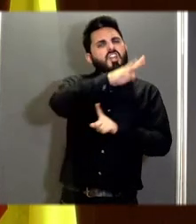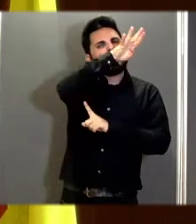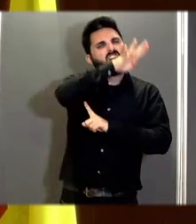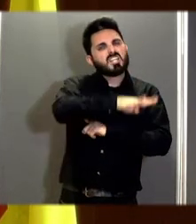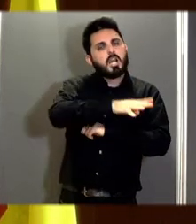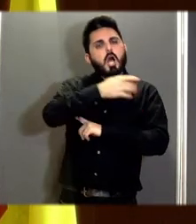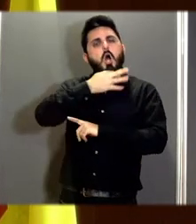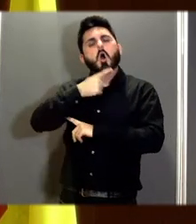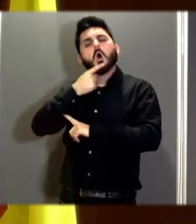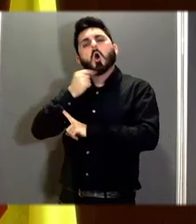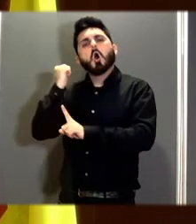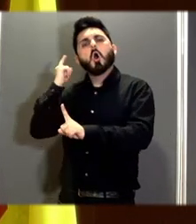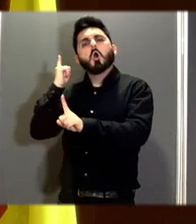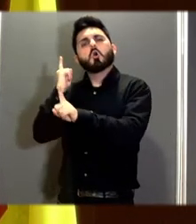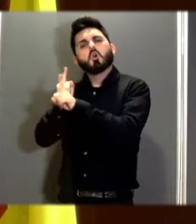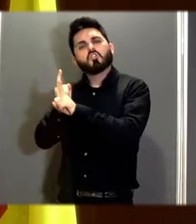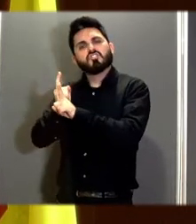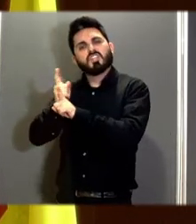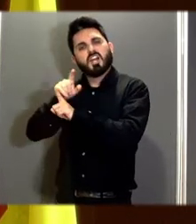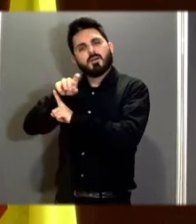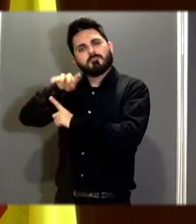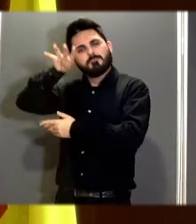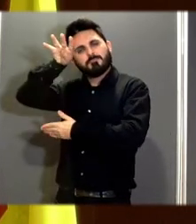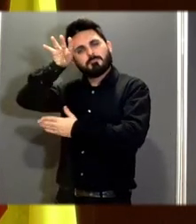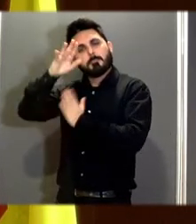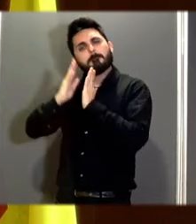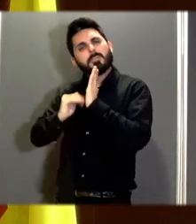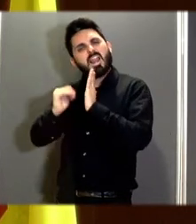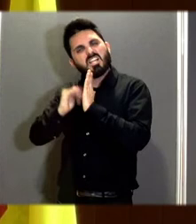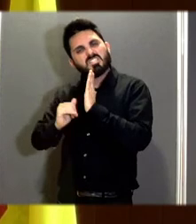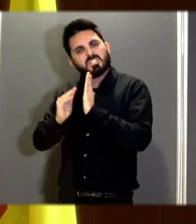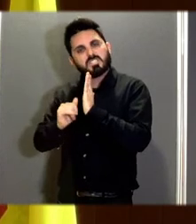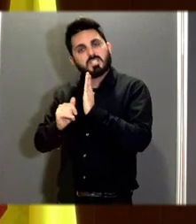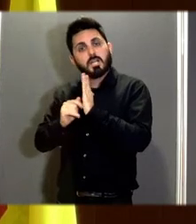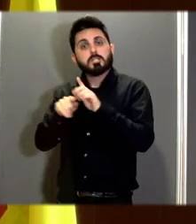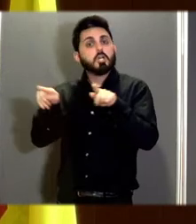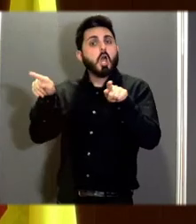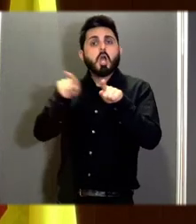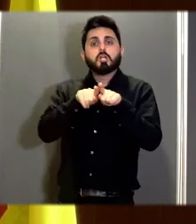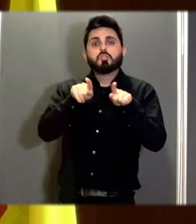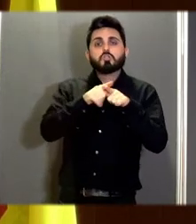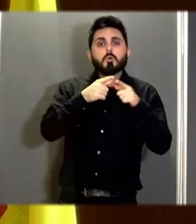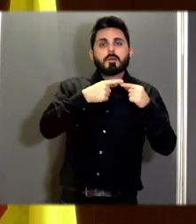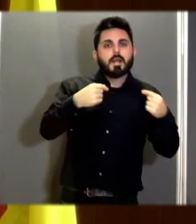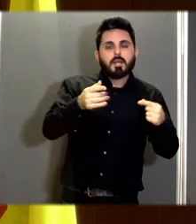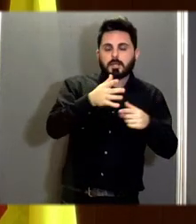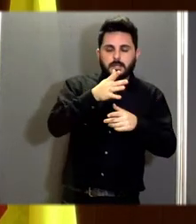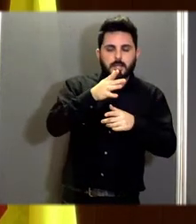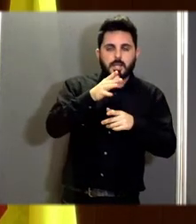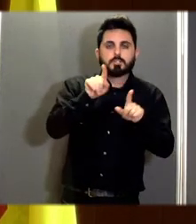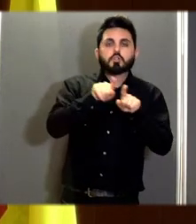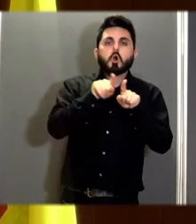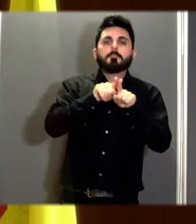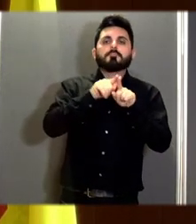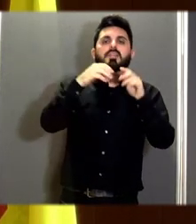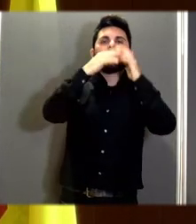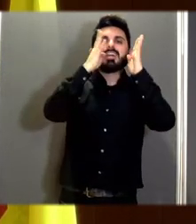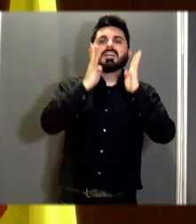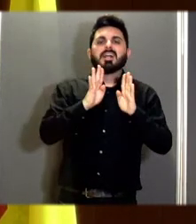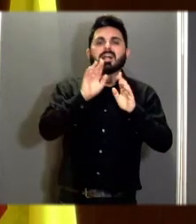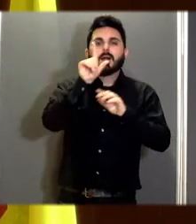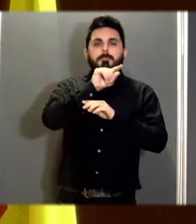sentiment de país a València i els països catalans, ens deia és com el canari a la gàbia a la mina, no? És un senyal